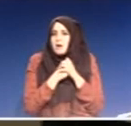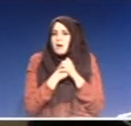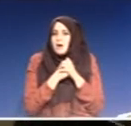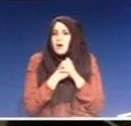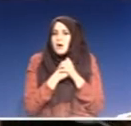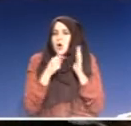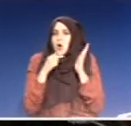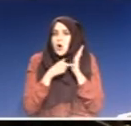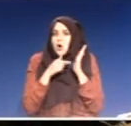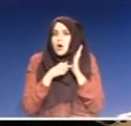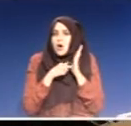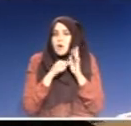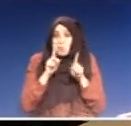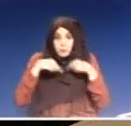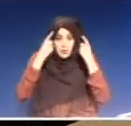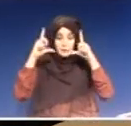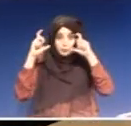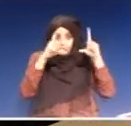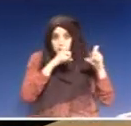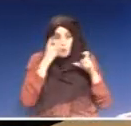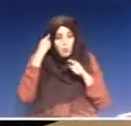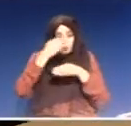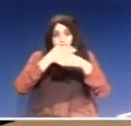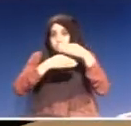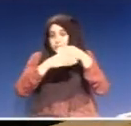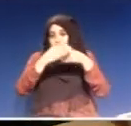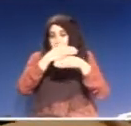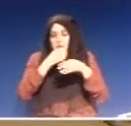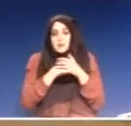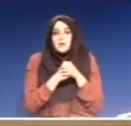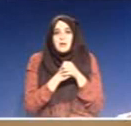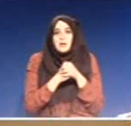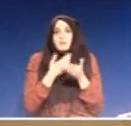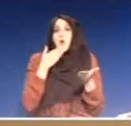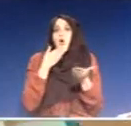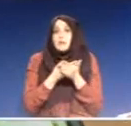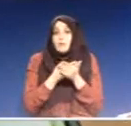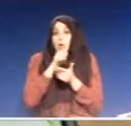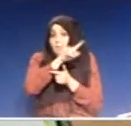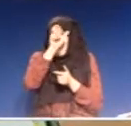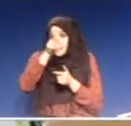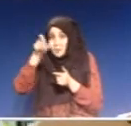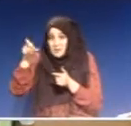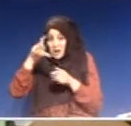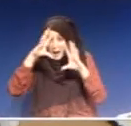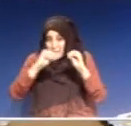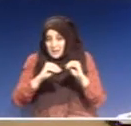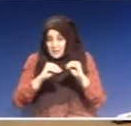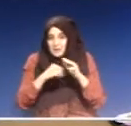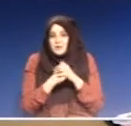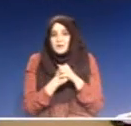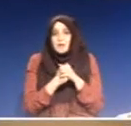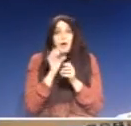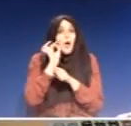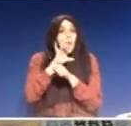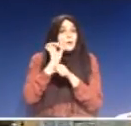كتبعث الاخر ليكيب توبوغرافيك باش يخدموا نعطي لهم رونديفو لهاد الناس هادو نبعت لهم دي